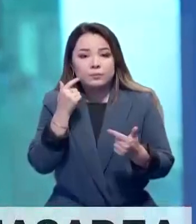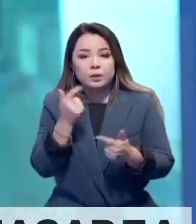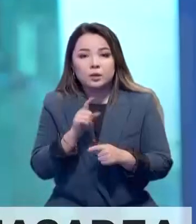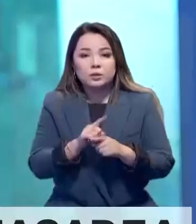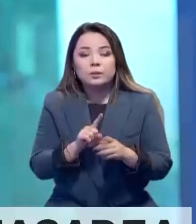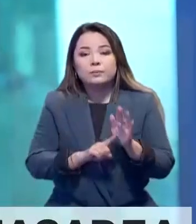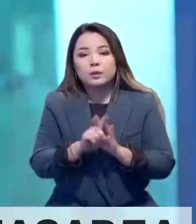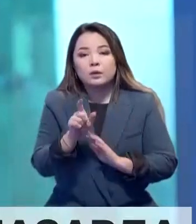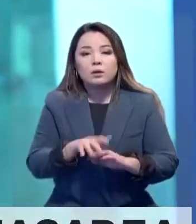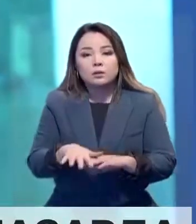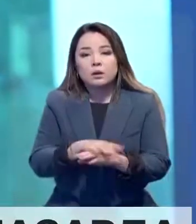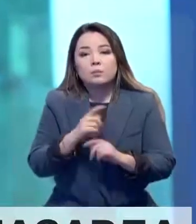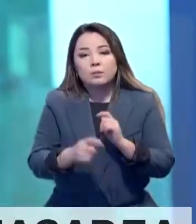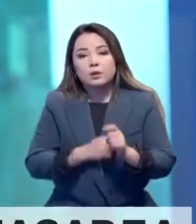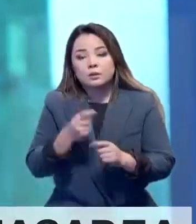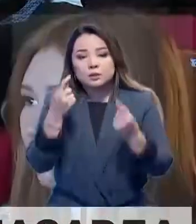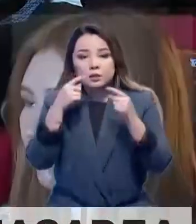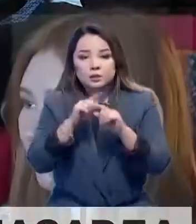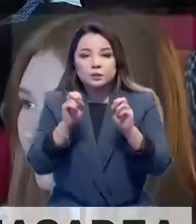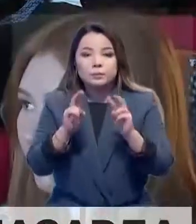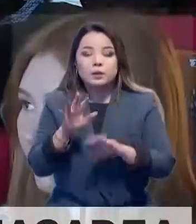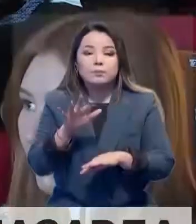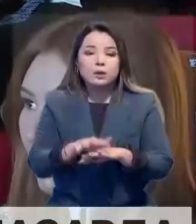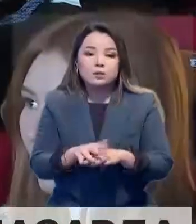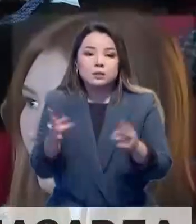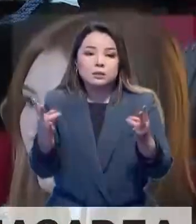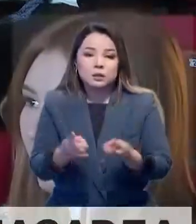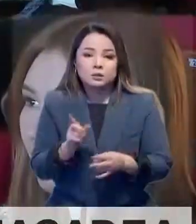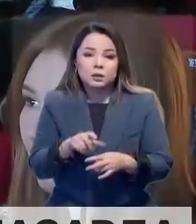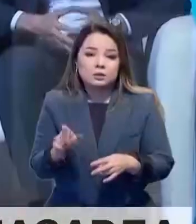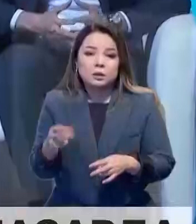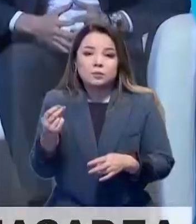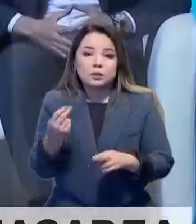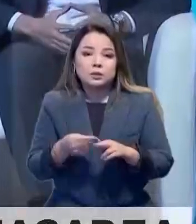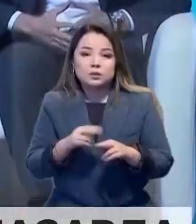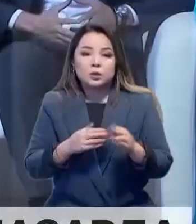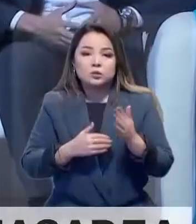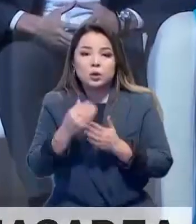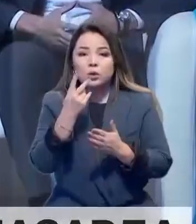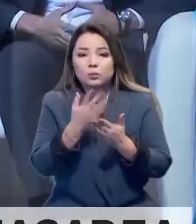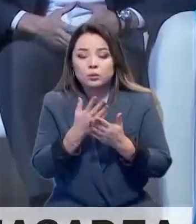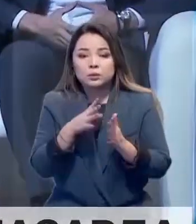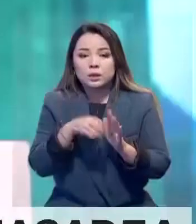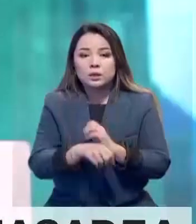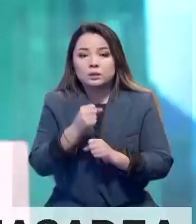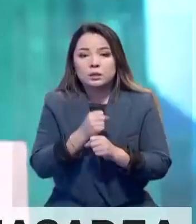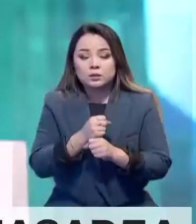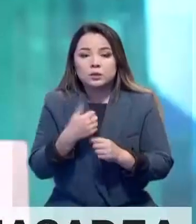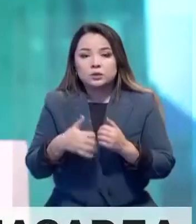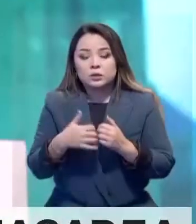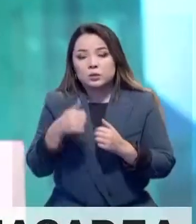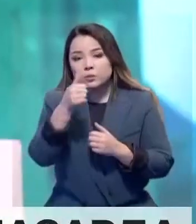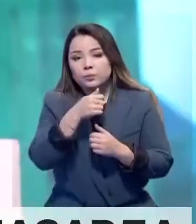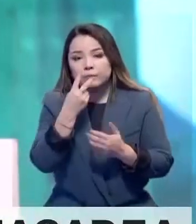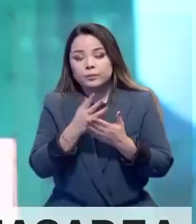үшін ең алдымен қалыпты материалдық техникалық база қажет. Адам капиталы бізде ең жоғары көрсеткішке ие. Жылына орташа